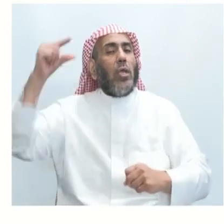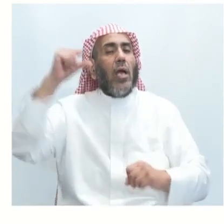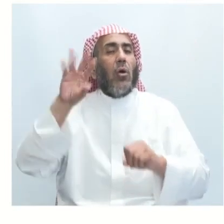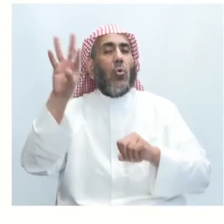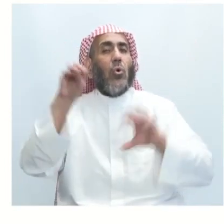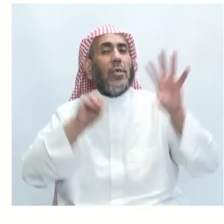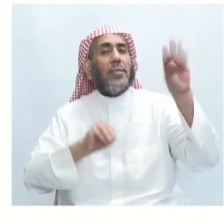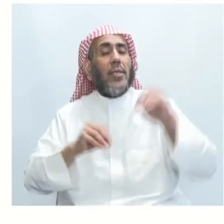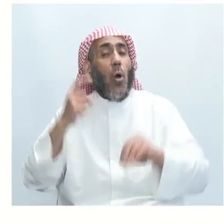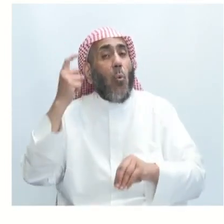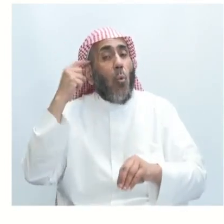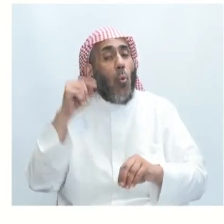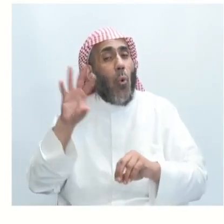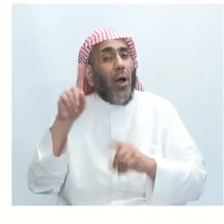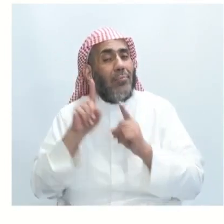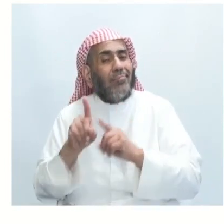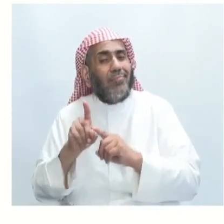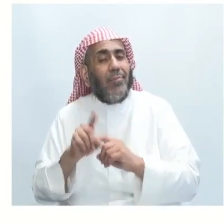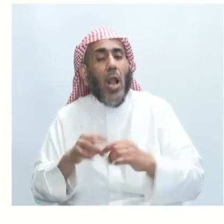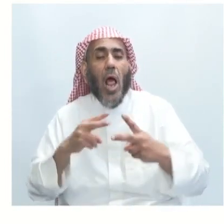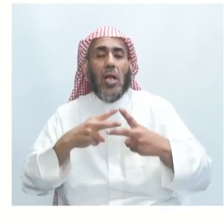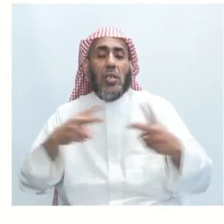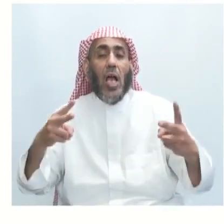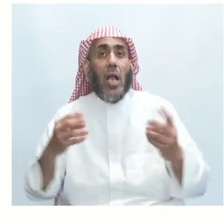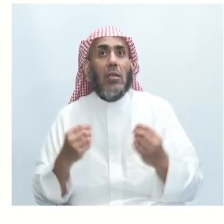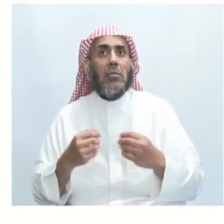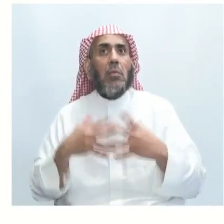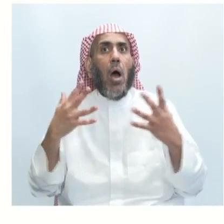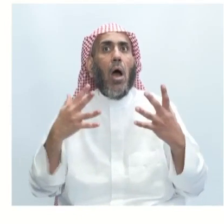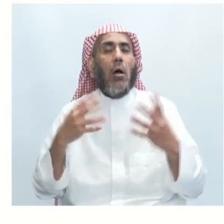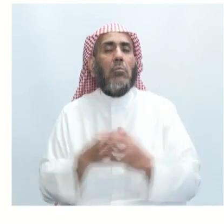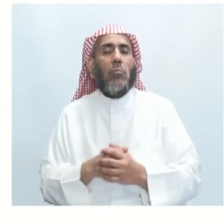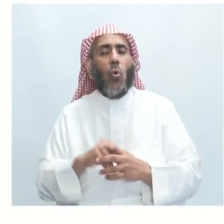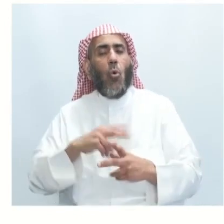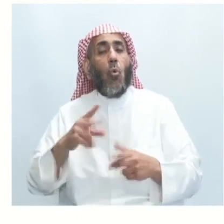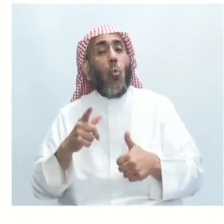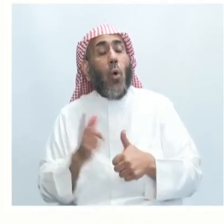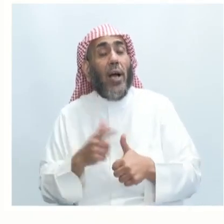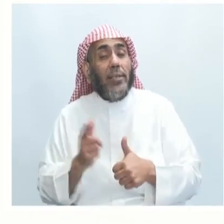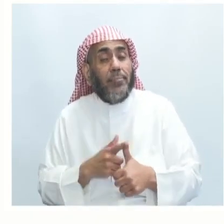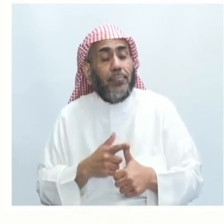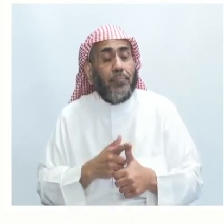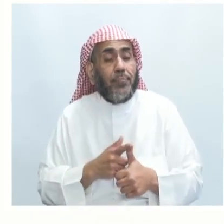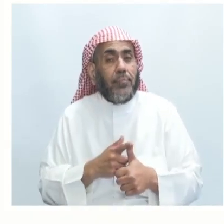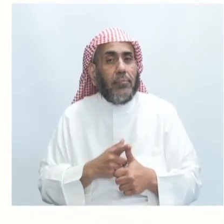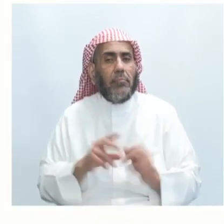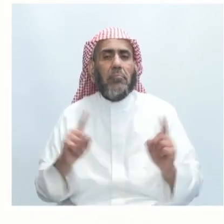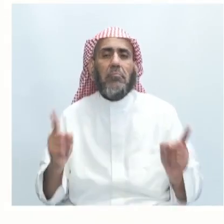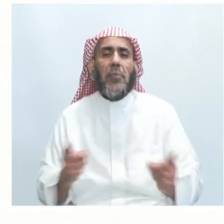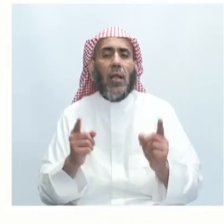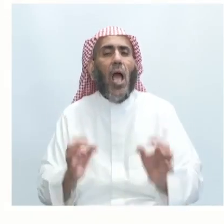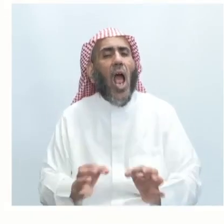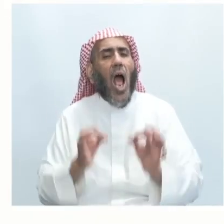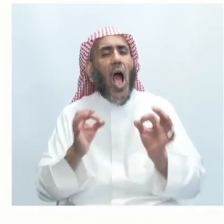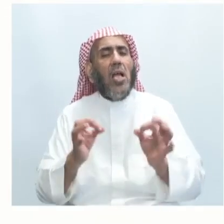او معرفه قصه فهذه هي اشكال الانتباه اذا اشكال الانتباه واحد التلقائي